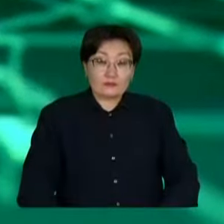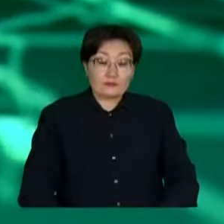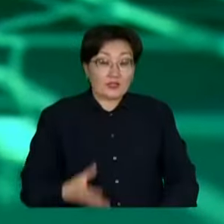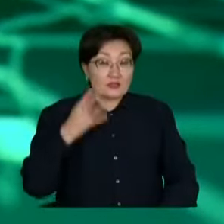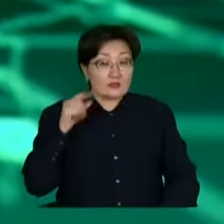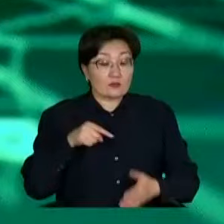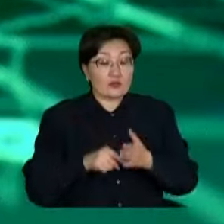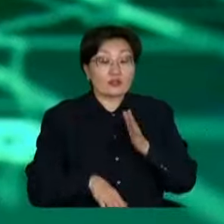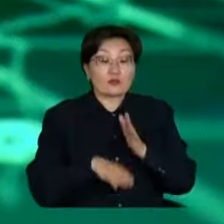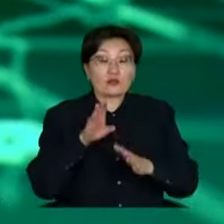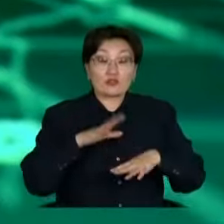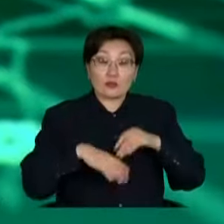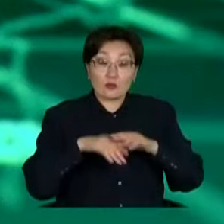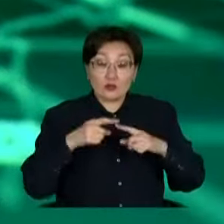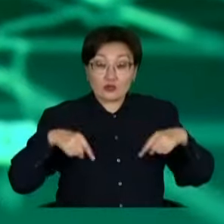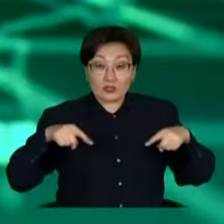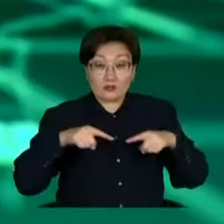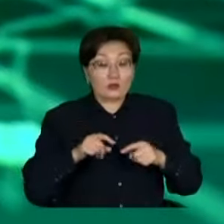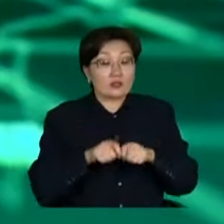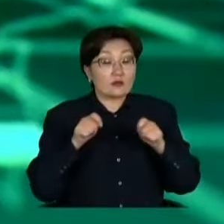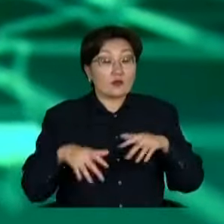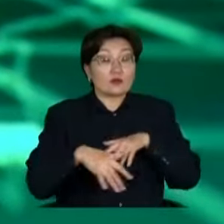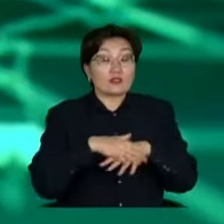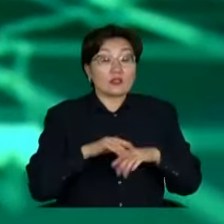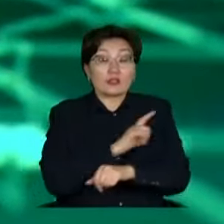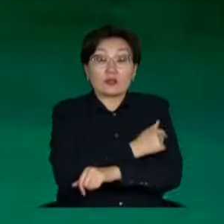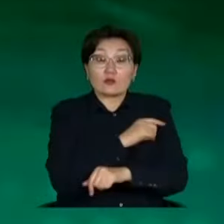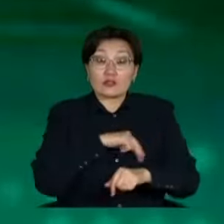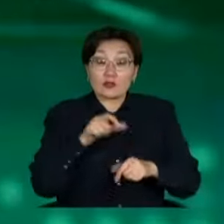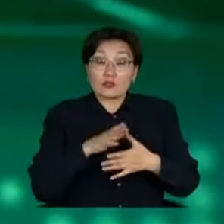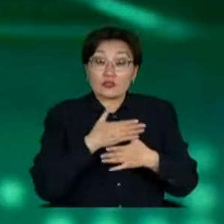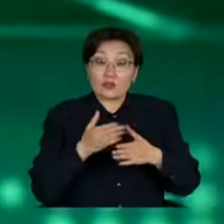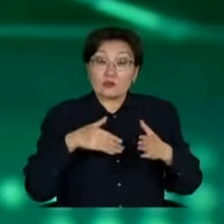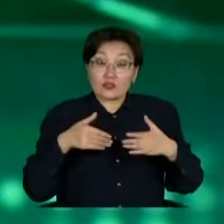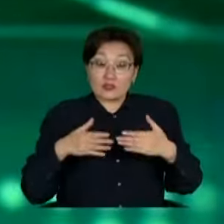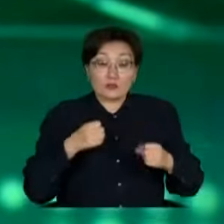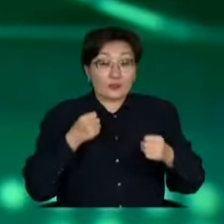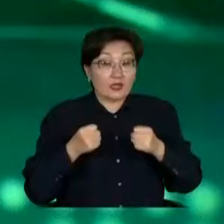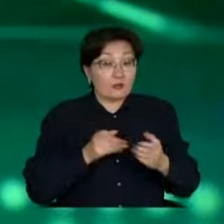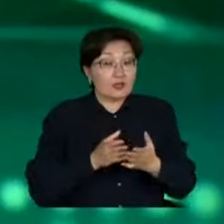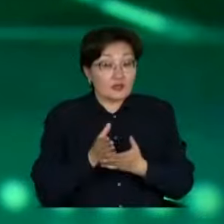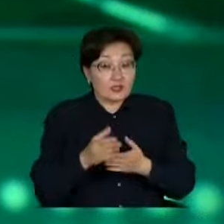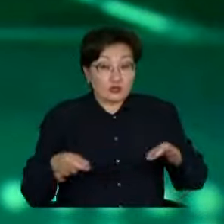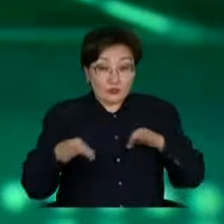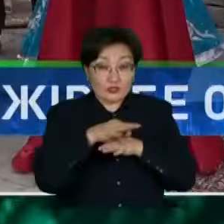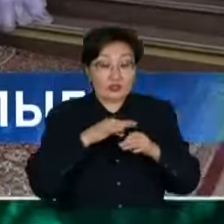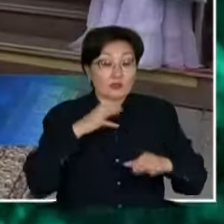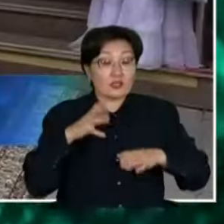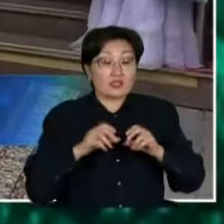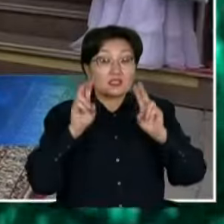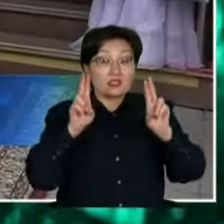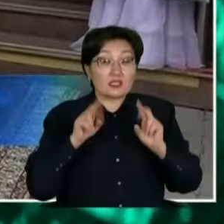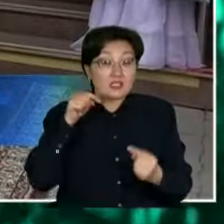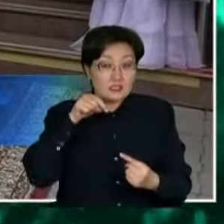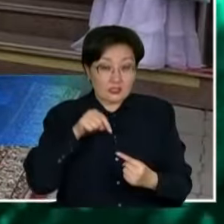Алматыда үздік тәжірибе орталығы ашылды. Халық пен медицина қызметкерлері арасындағы байланысты нығайтуға бағытталған жоба халықаралық